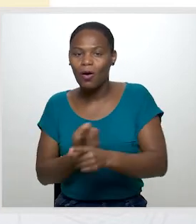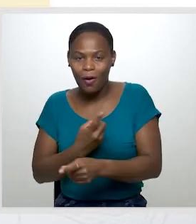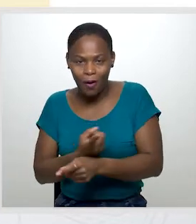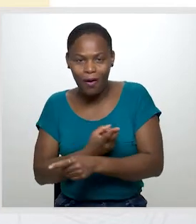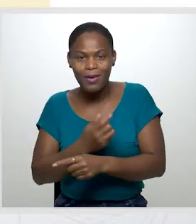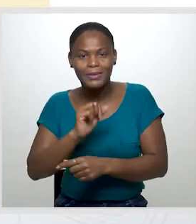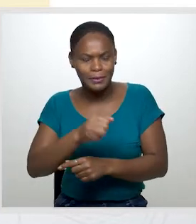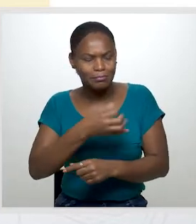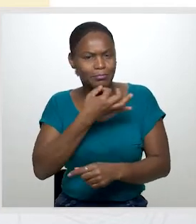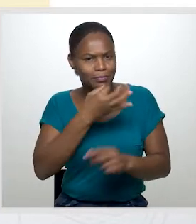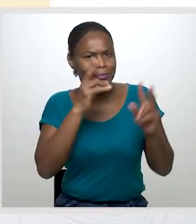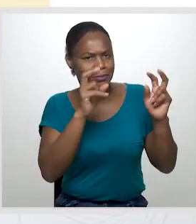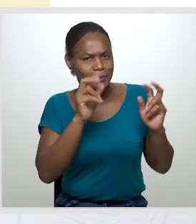abordés.